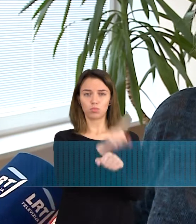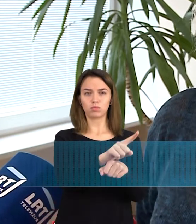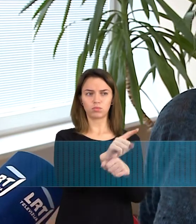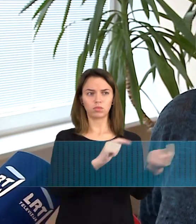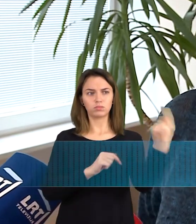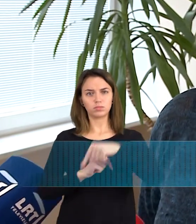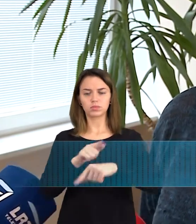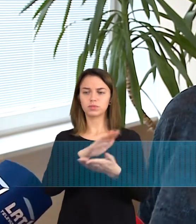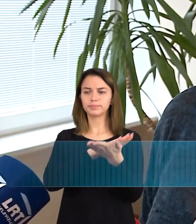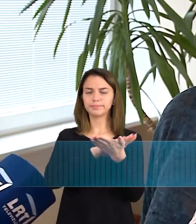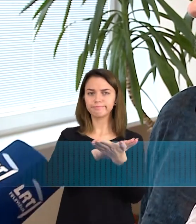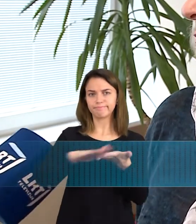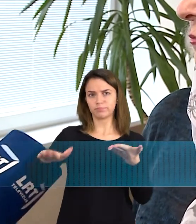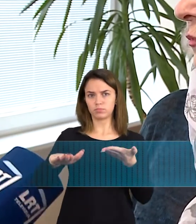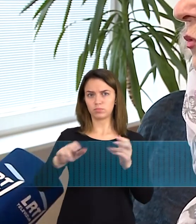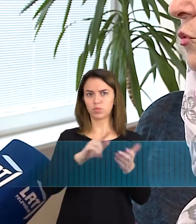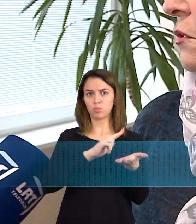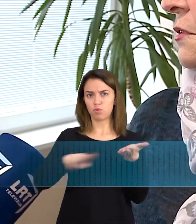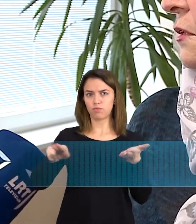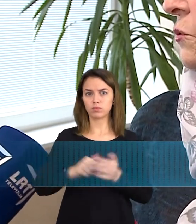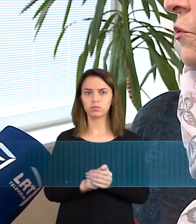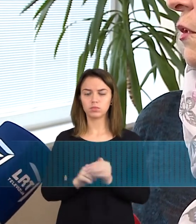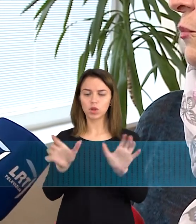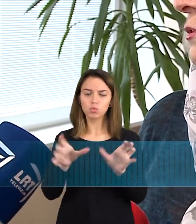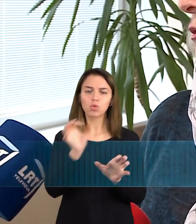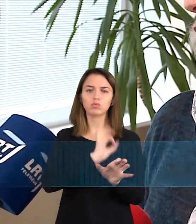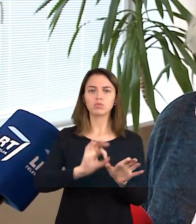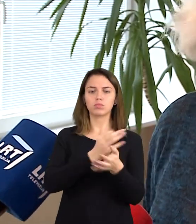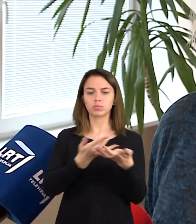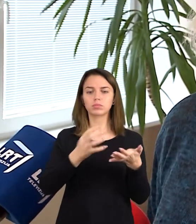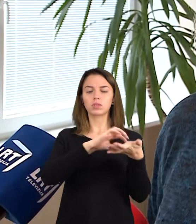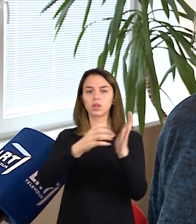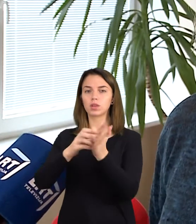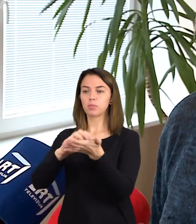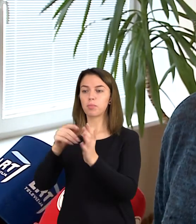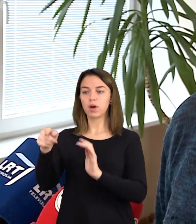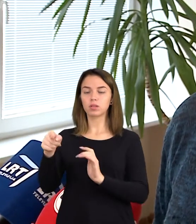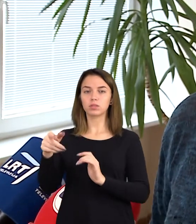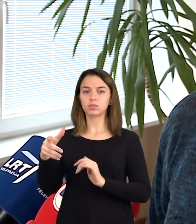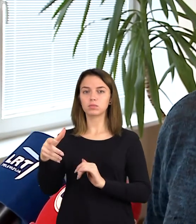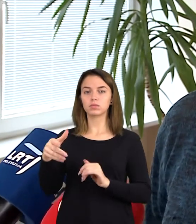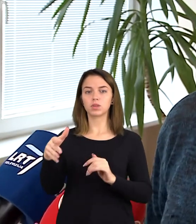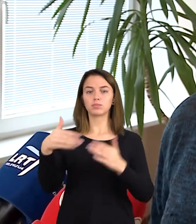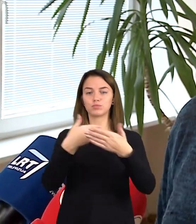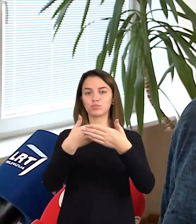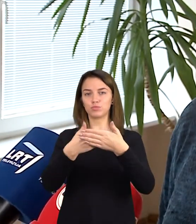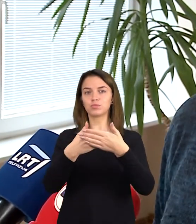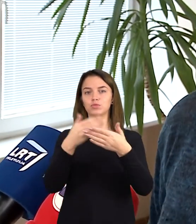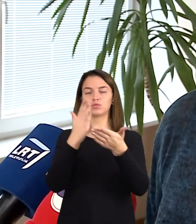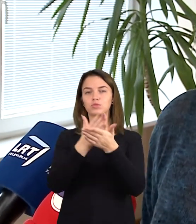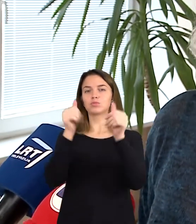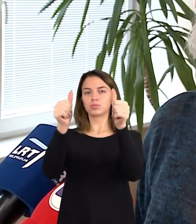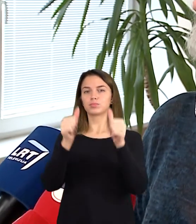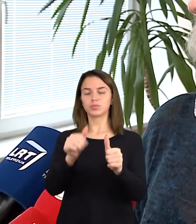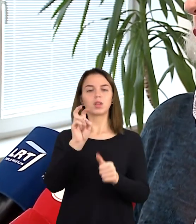dezinfektoriai, kurie atlieka. Ten dujos yra naudojamos ir tos patalpos yra ant durų visur išklijuota,